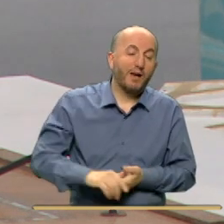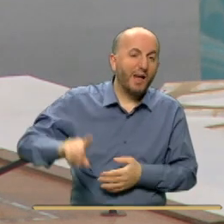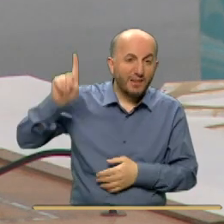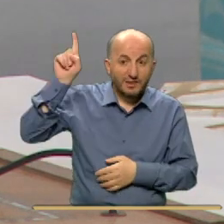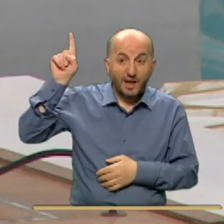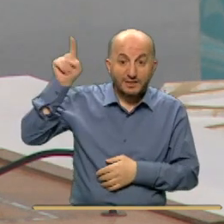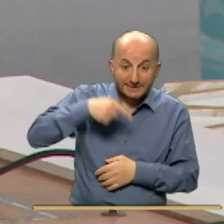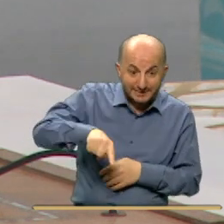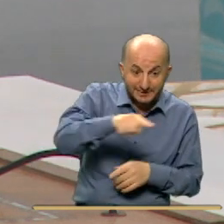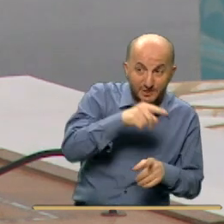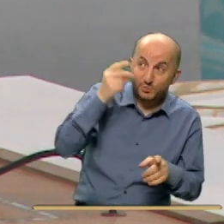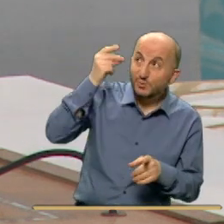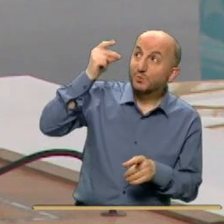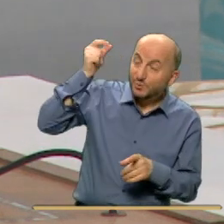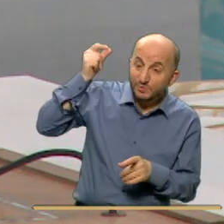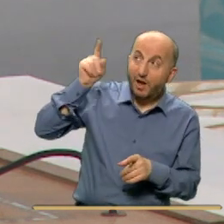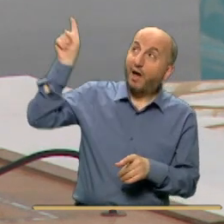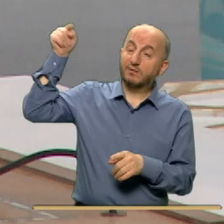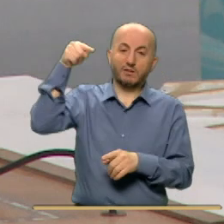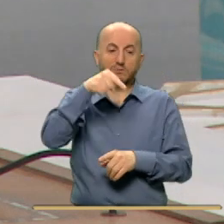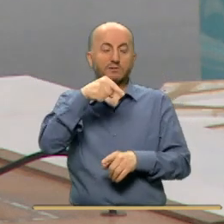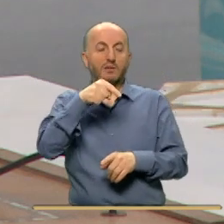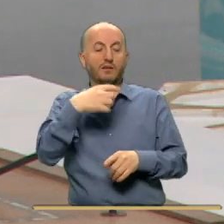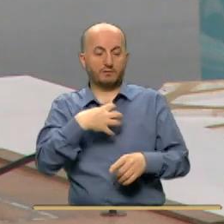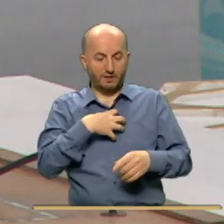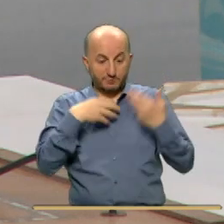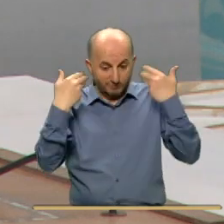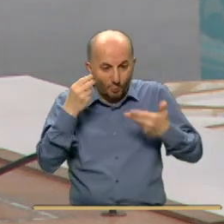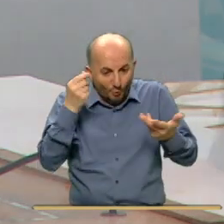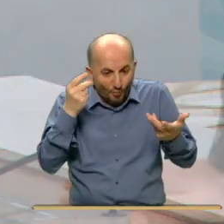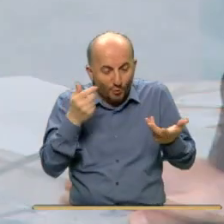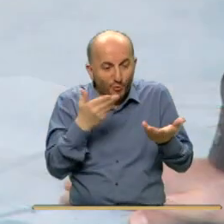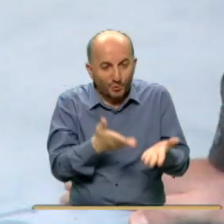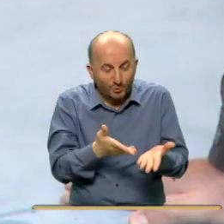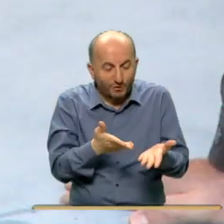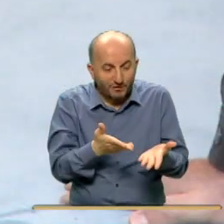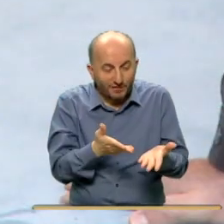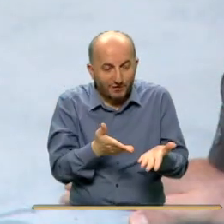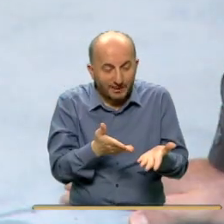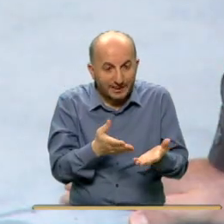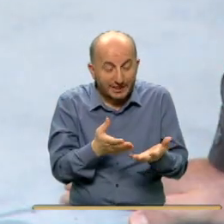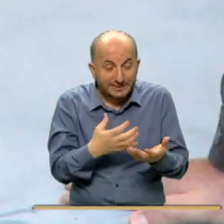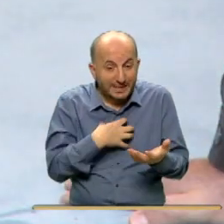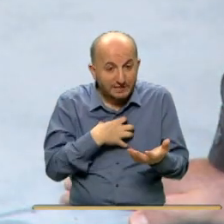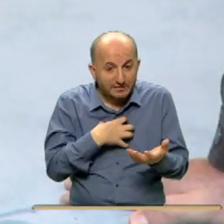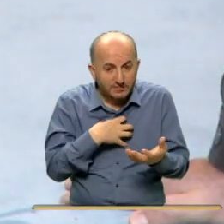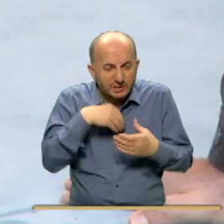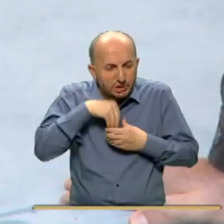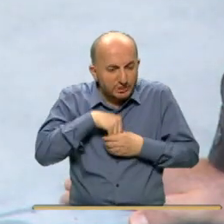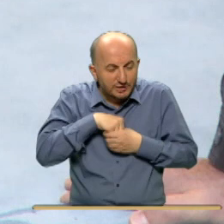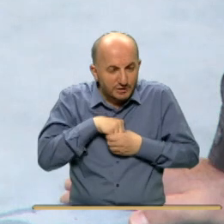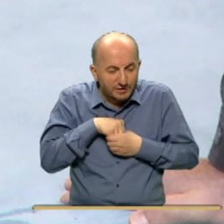Allah'ı siz unutursanız Allah da size kendinizi unutturur. Adeta kendi